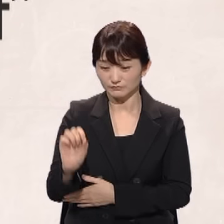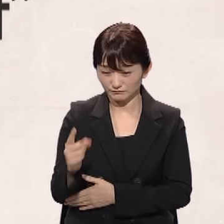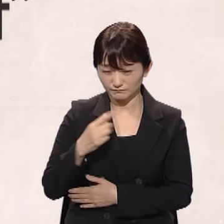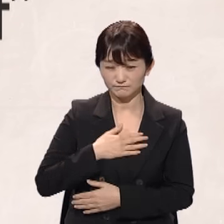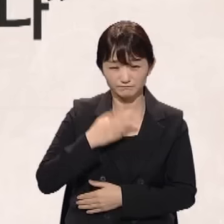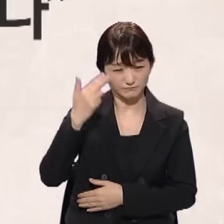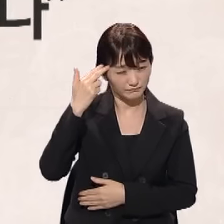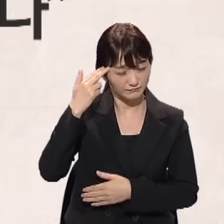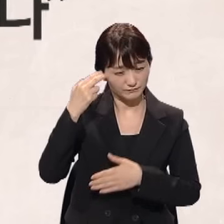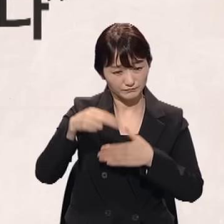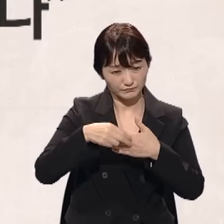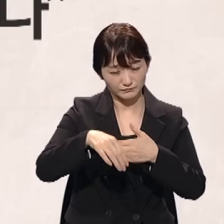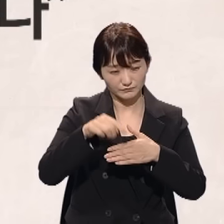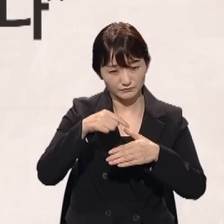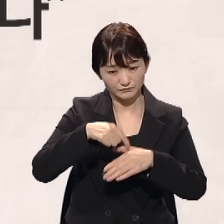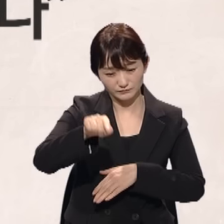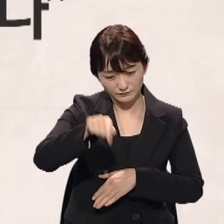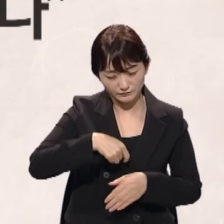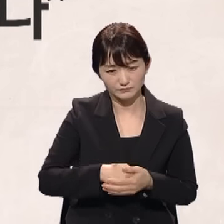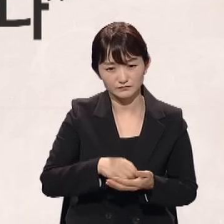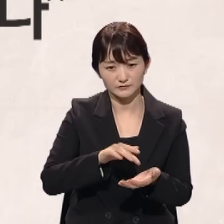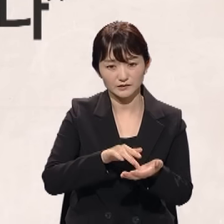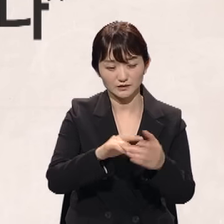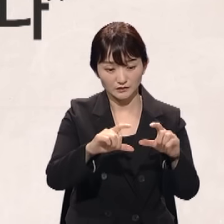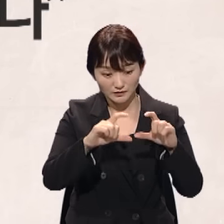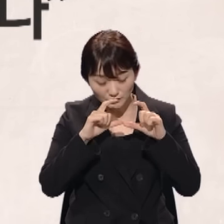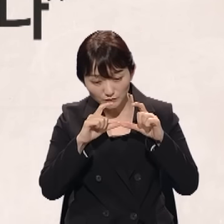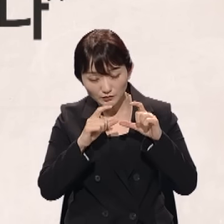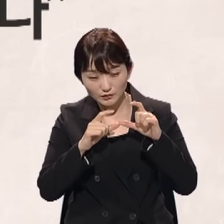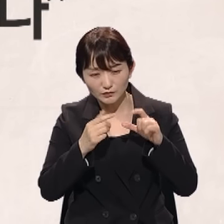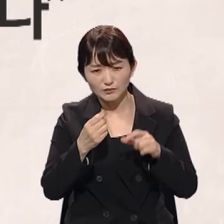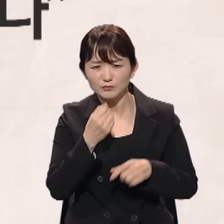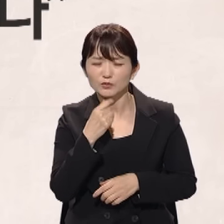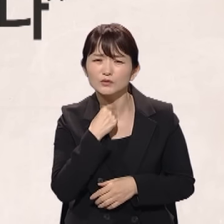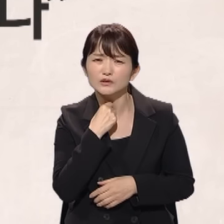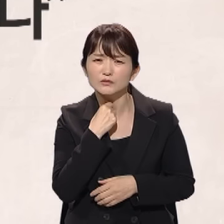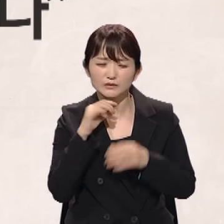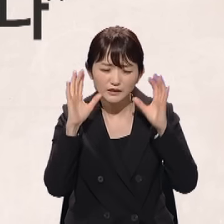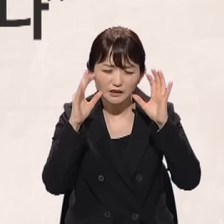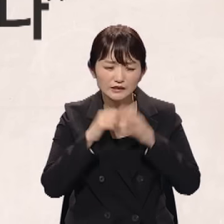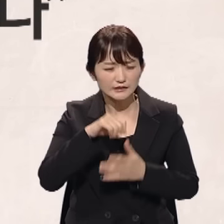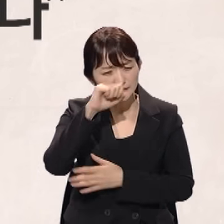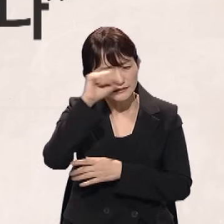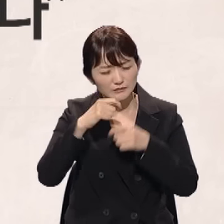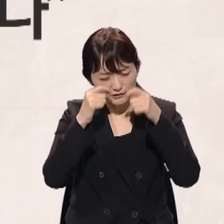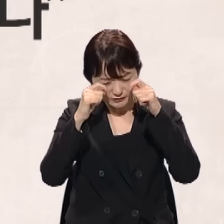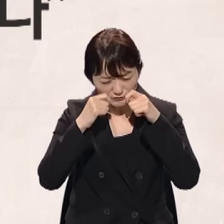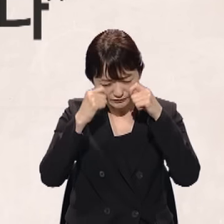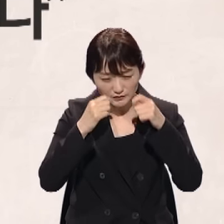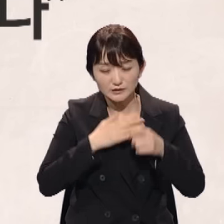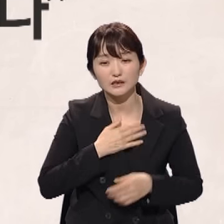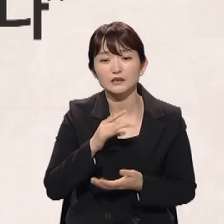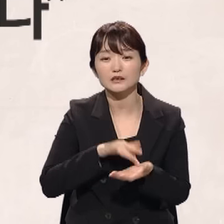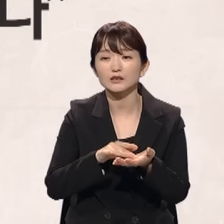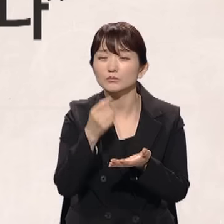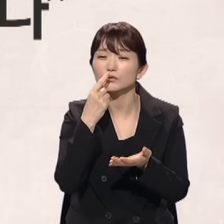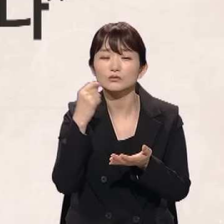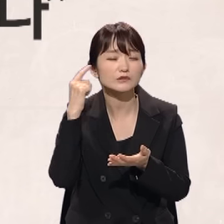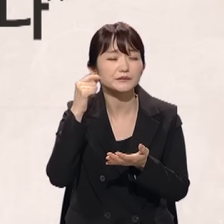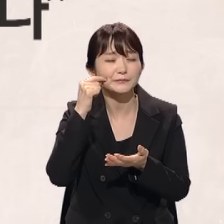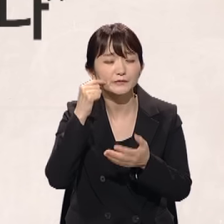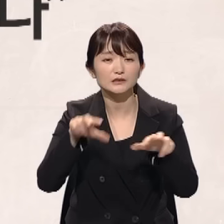있는데 받아온 약을 먹고 싶지만 아이가 새벽에 우는데도 내가 그걸 약 먹고 나서 못 들을까 봐 차마 약도 지금 못